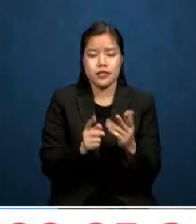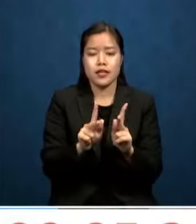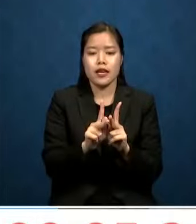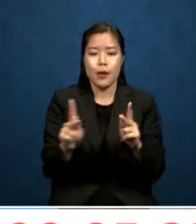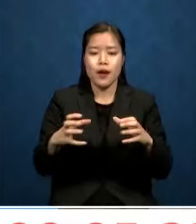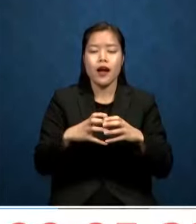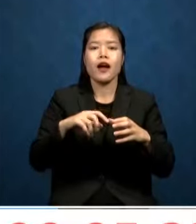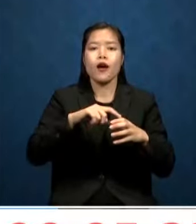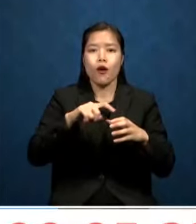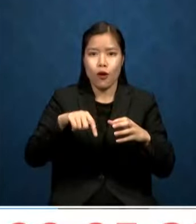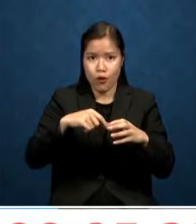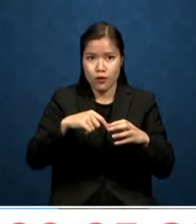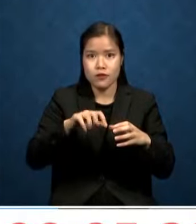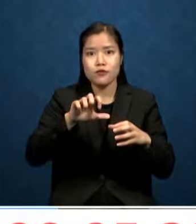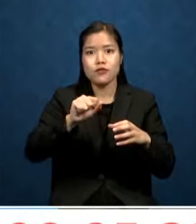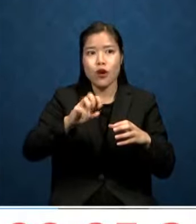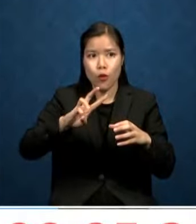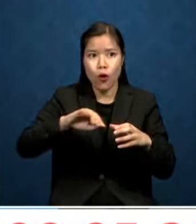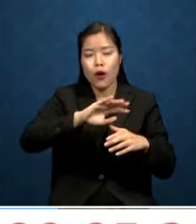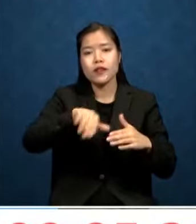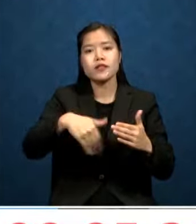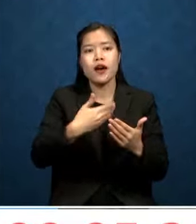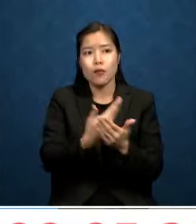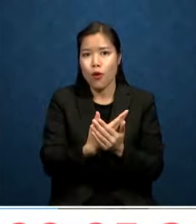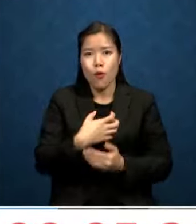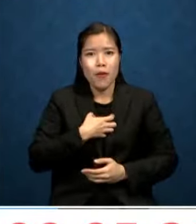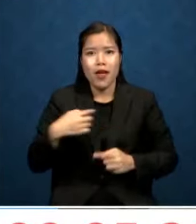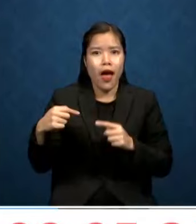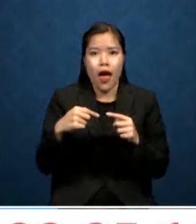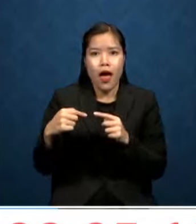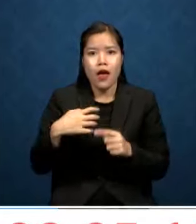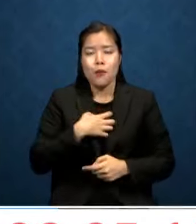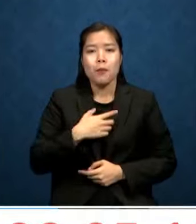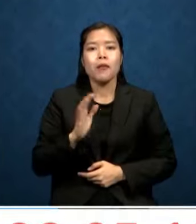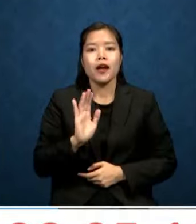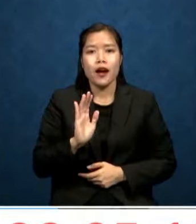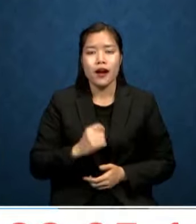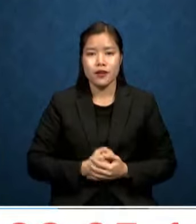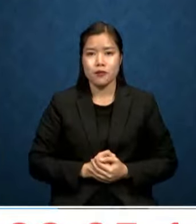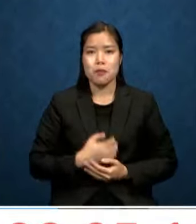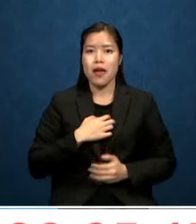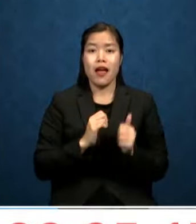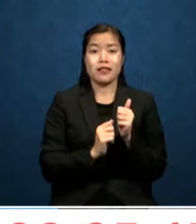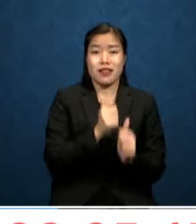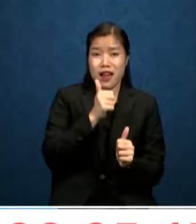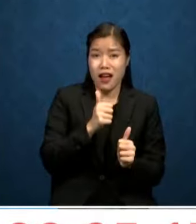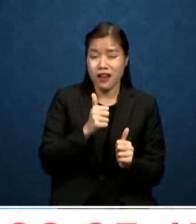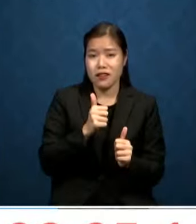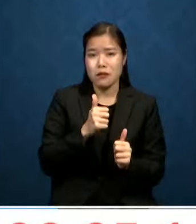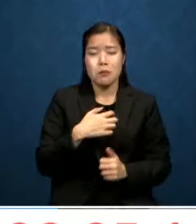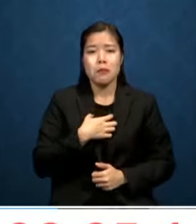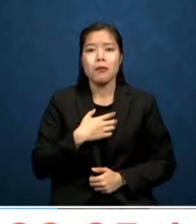ราทุกคนนะฮะให้เก็บได้ทุกเสียงนะฮะเราไม่ได้ต้องการขัดแย้งกับใครเราไม่ต้องการวินเนอร์เทคออลหรือว่าผู้ชนะ